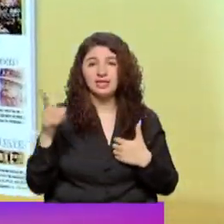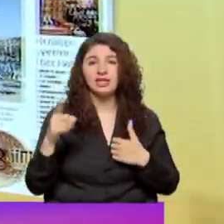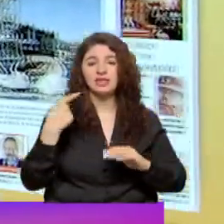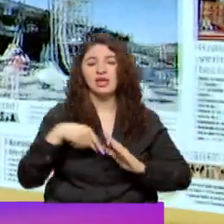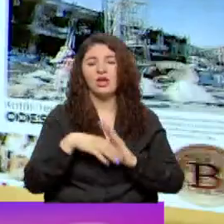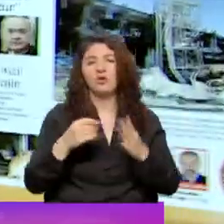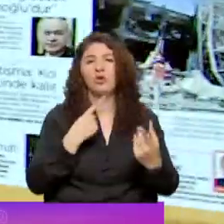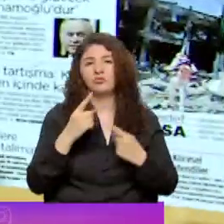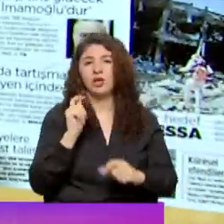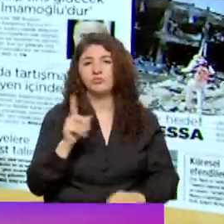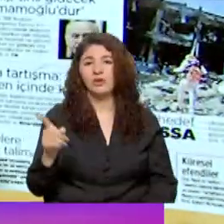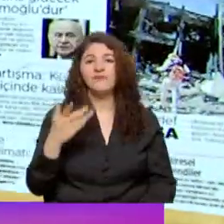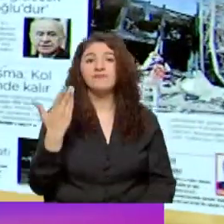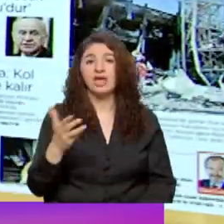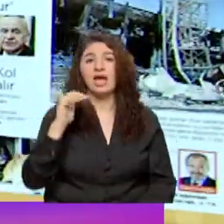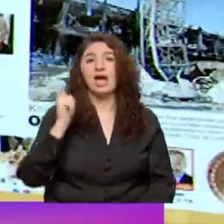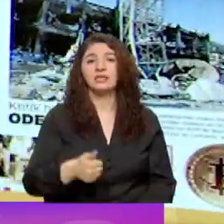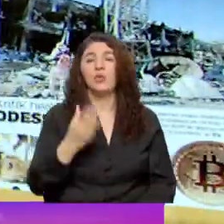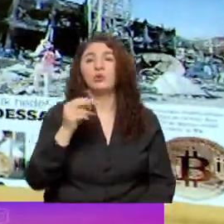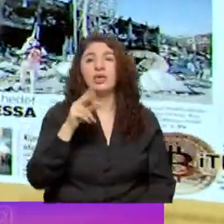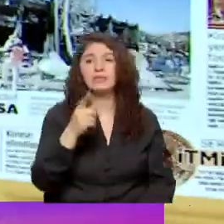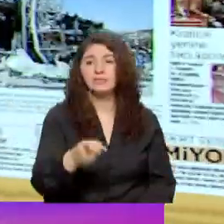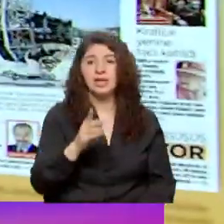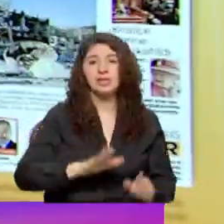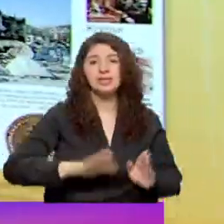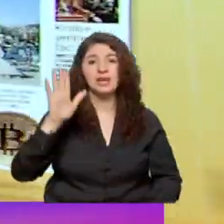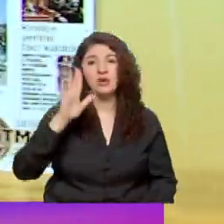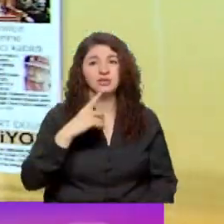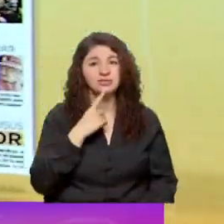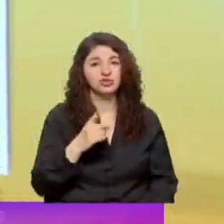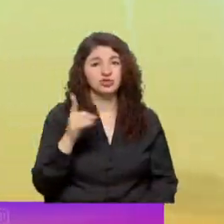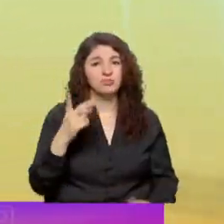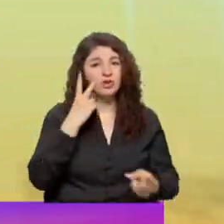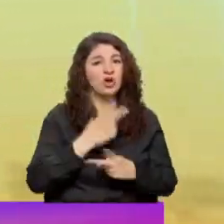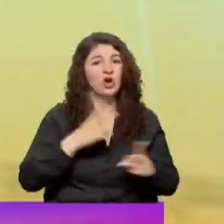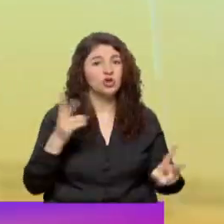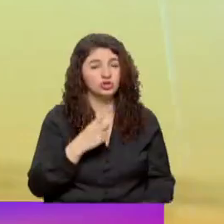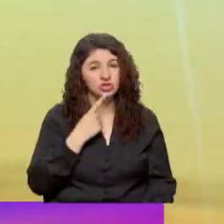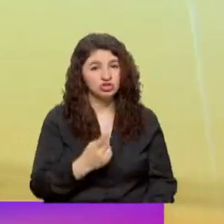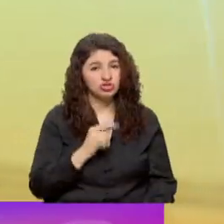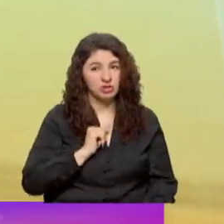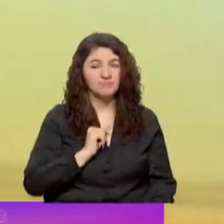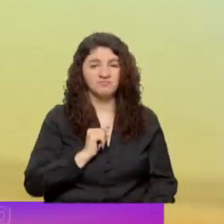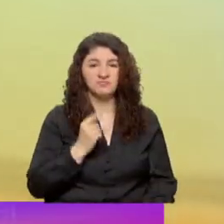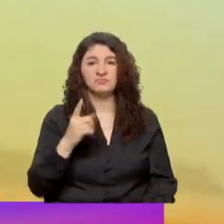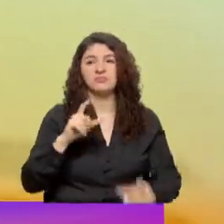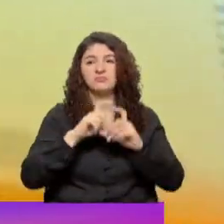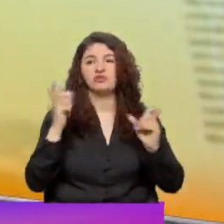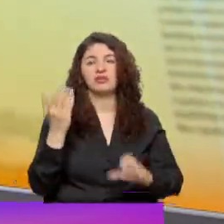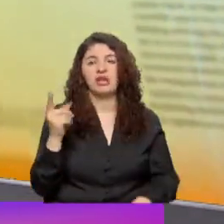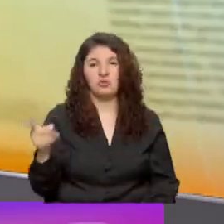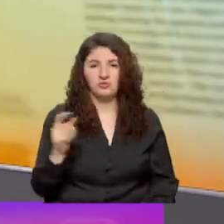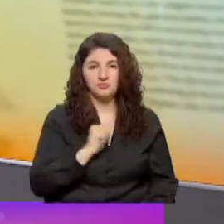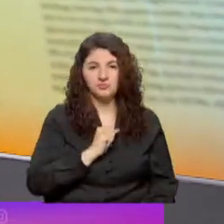detaylı olarak konuşacağım ve her zaman olduğu gibi demokrasi diyeceğim özgürlükleri Cem bir mahchat